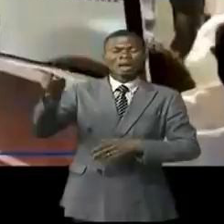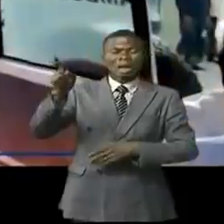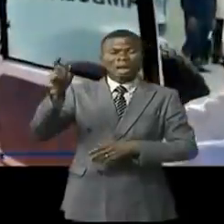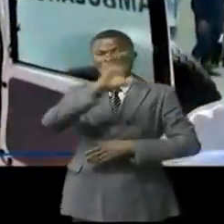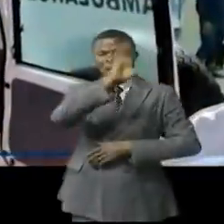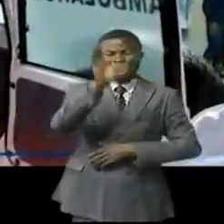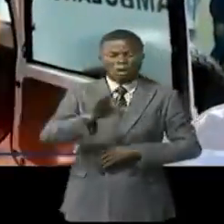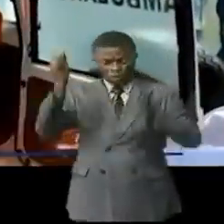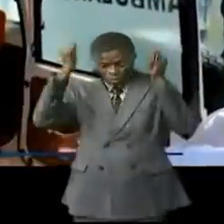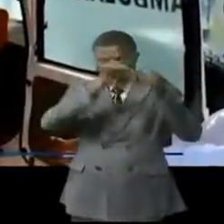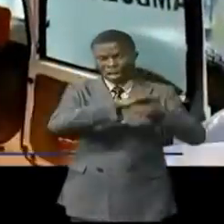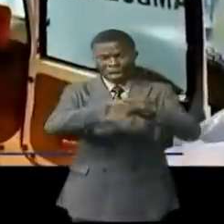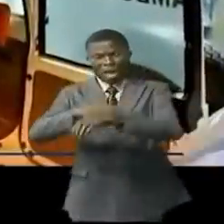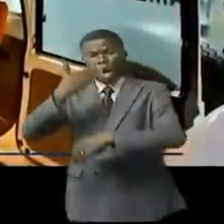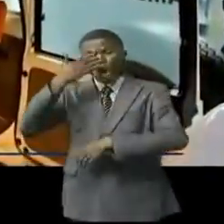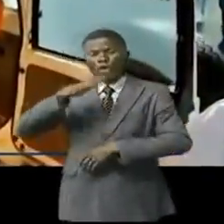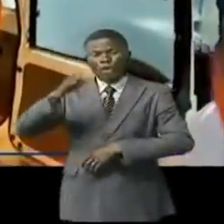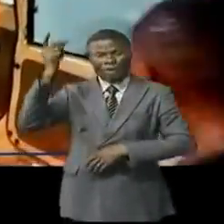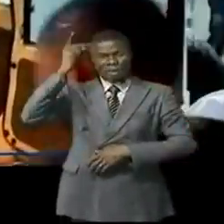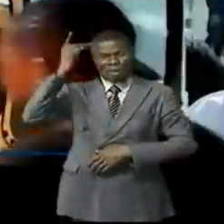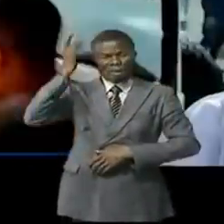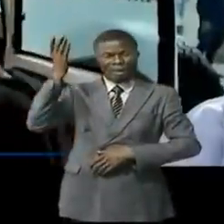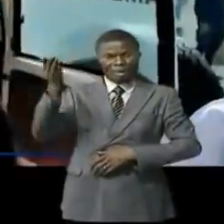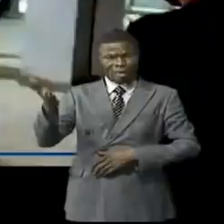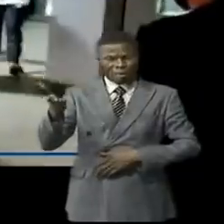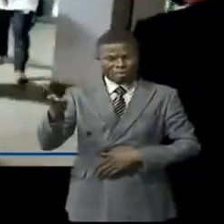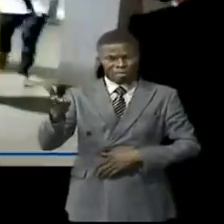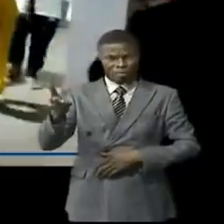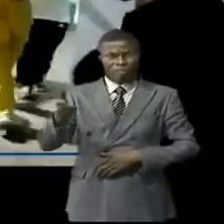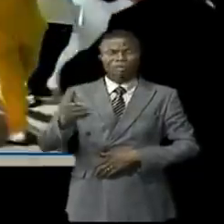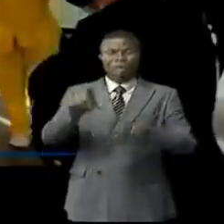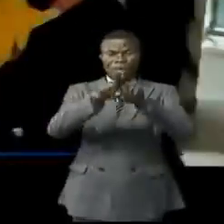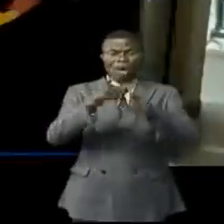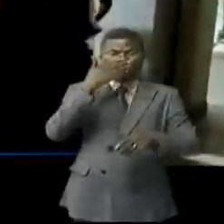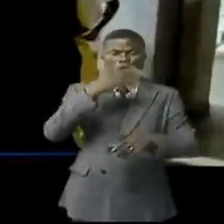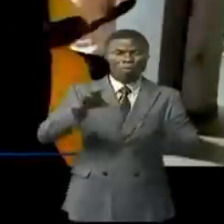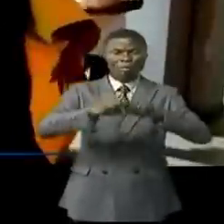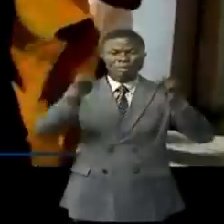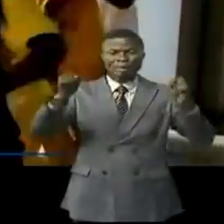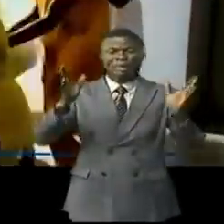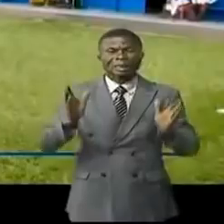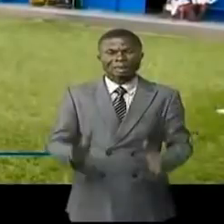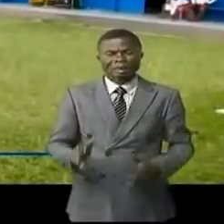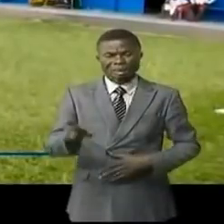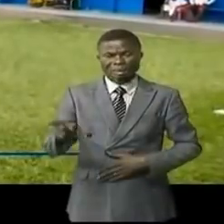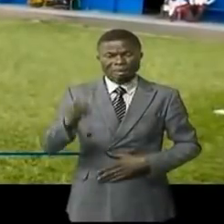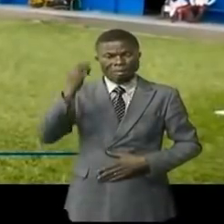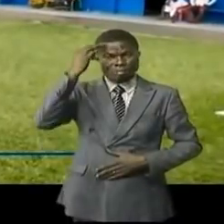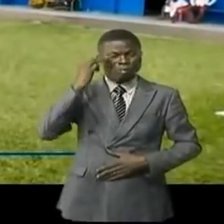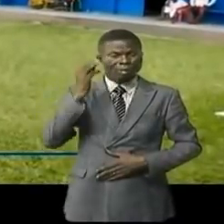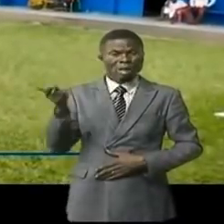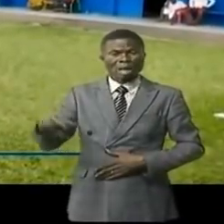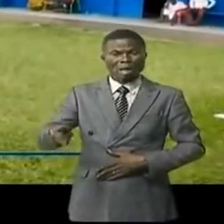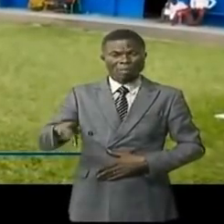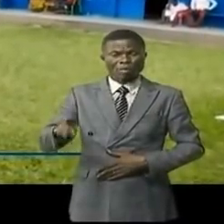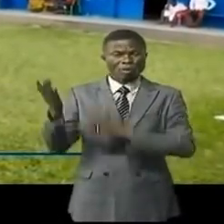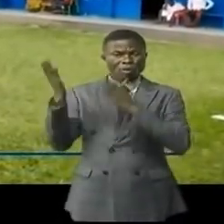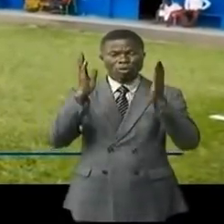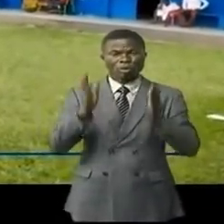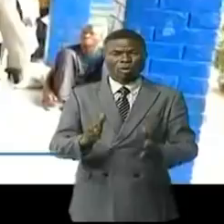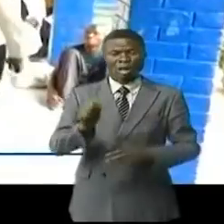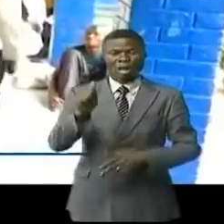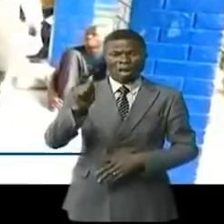acheminées à l'hôpital général de référence de Kinshasa et à l'hôpital du Saint-Conteneur. Le ministre provincial des Transports, Amos